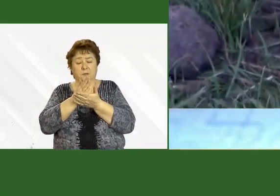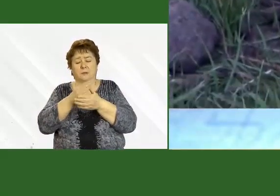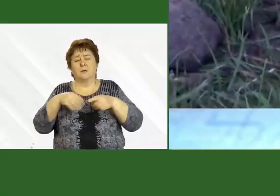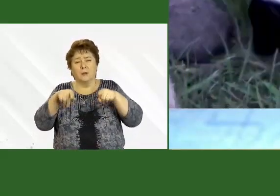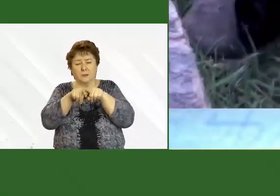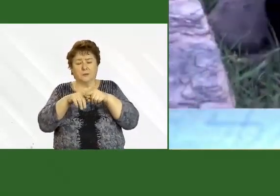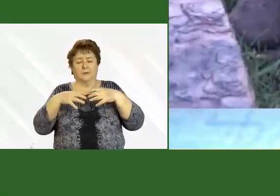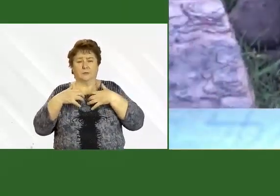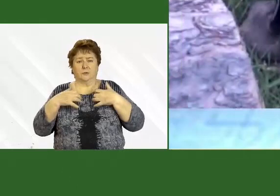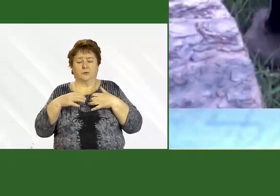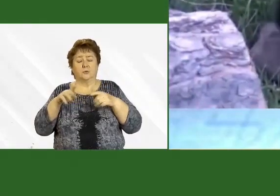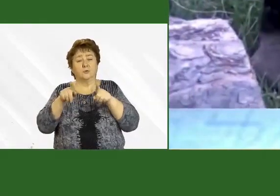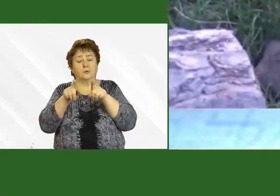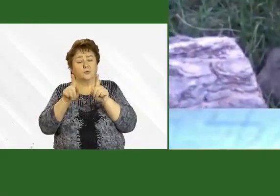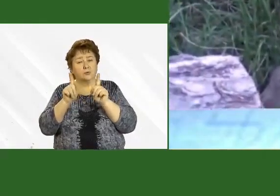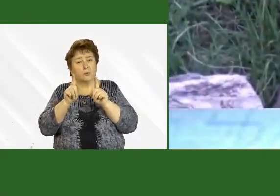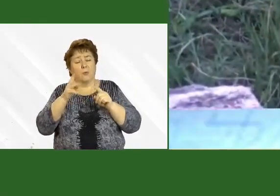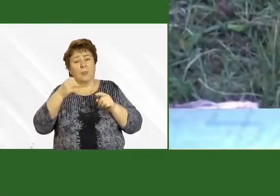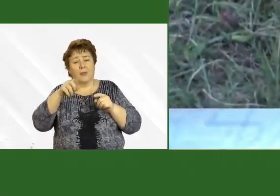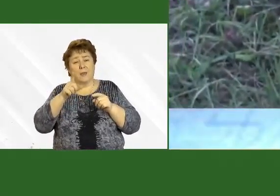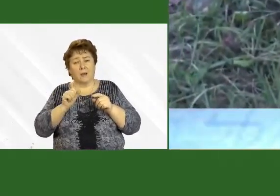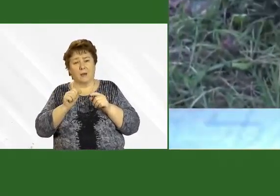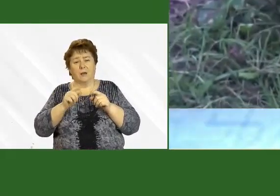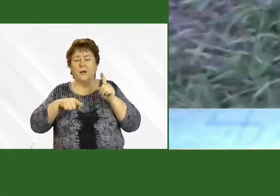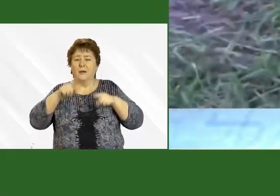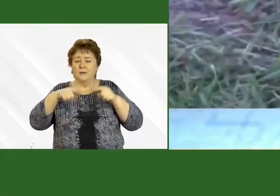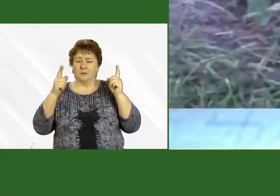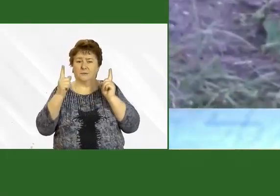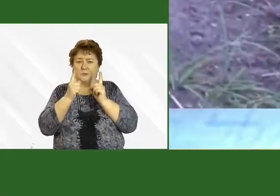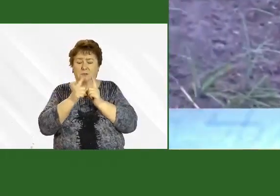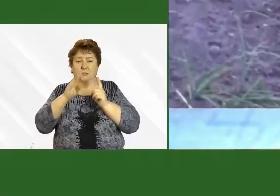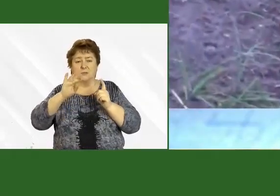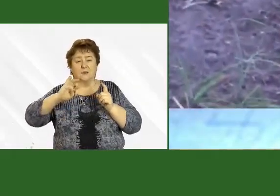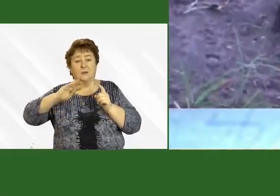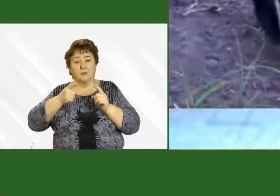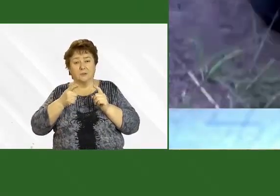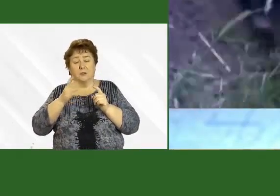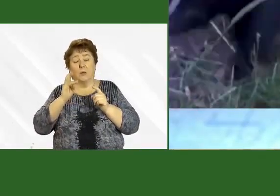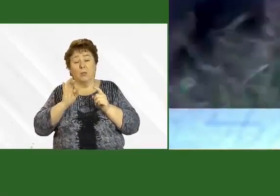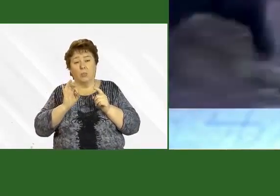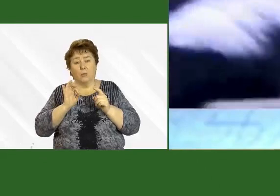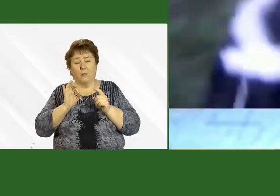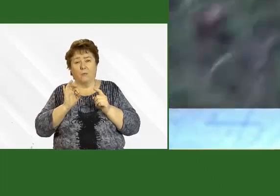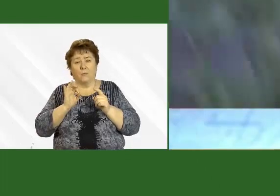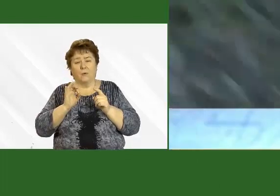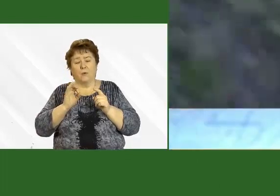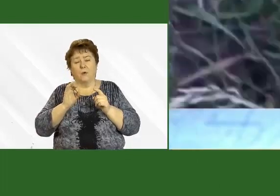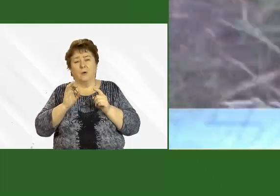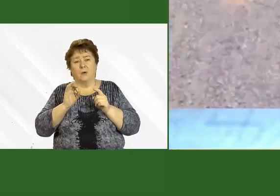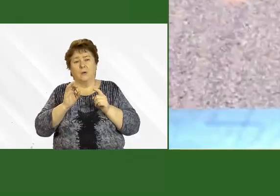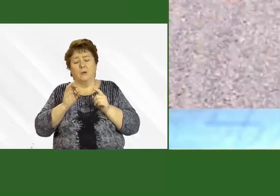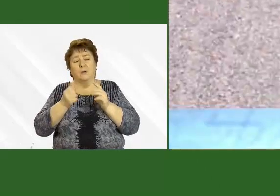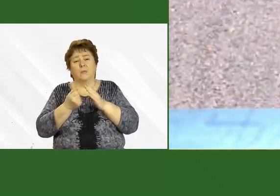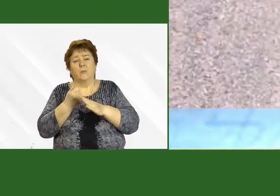же животные что и в таки ну разве что реже встречается арысь но зато ум и